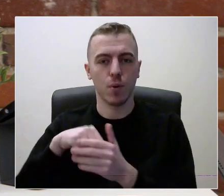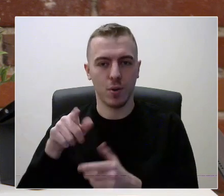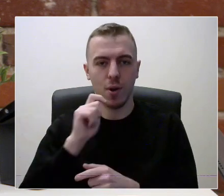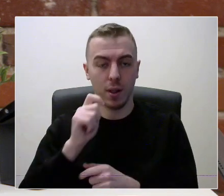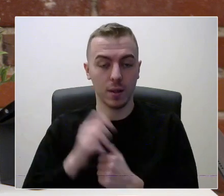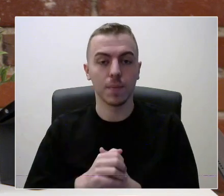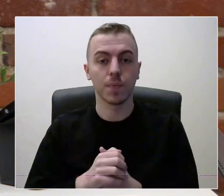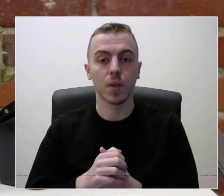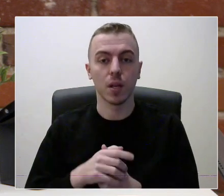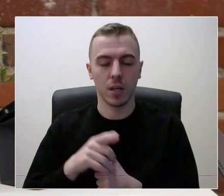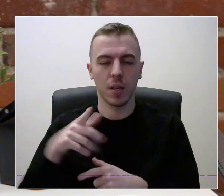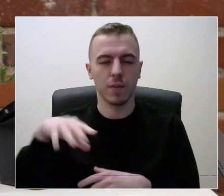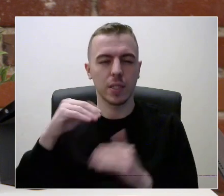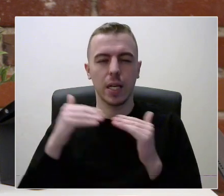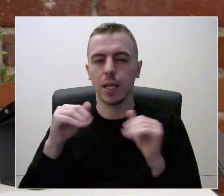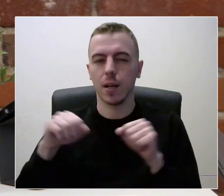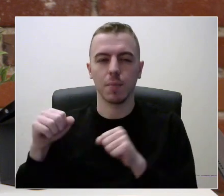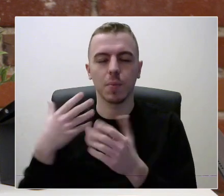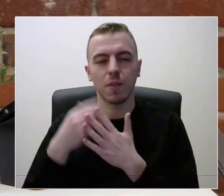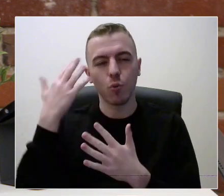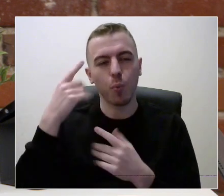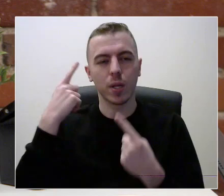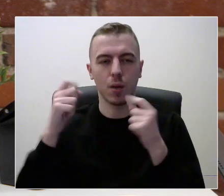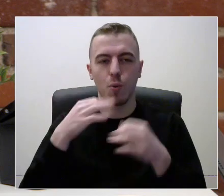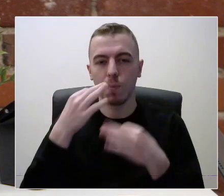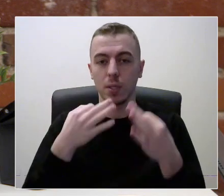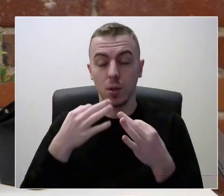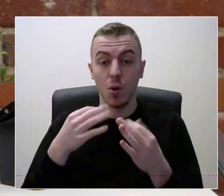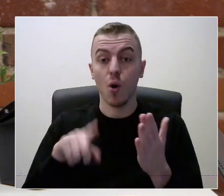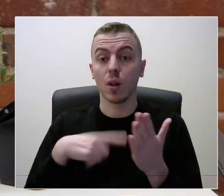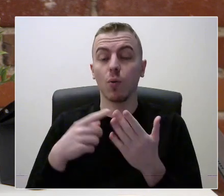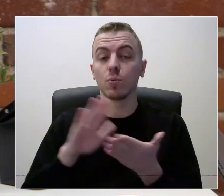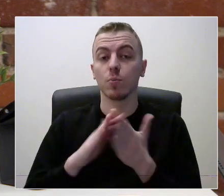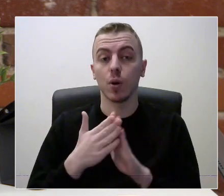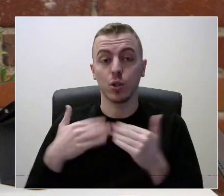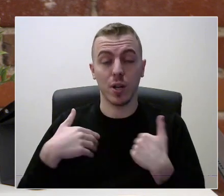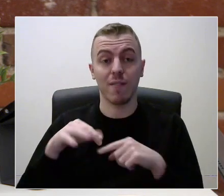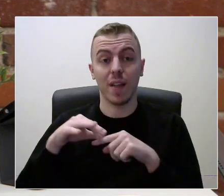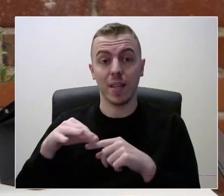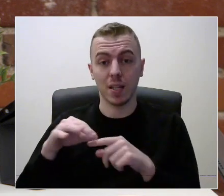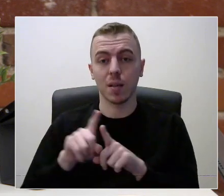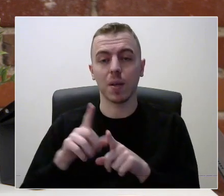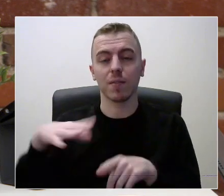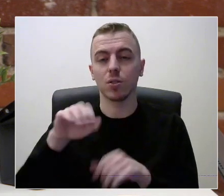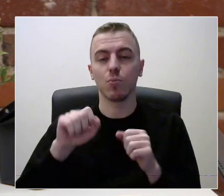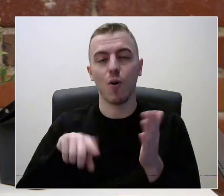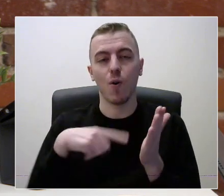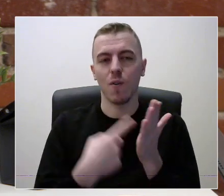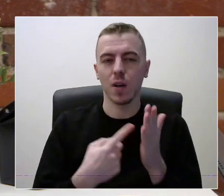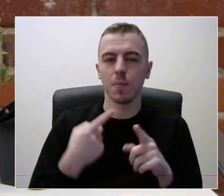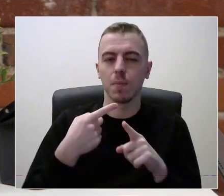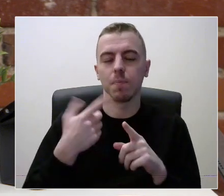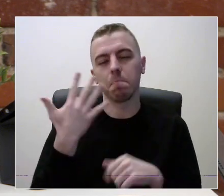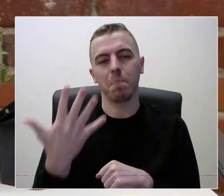galimybės išsakyti savo nuomonę ir idėjas. Klausimus laidos dalyviams rengia šios laidos vedėjas. Taip pat kandidatai galės užduoti nedaugiau kaip po